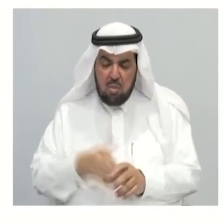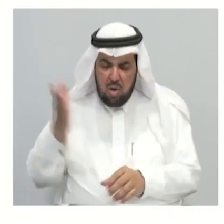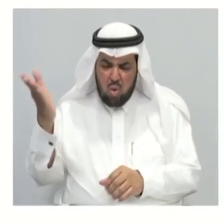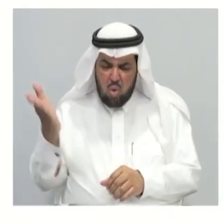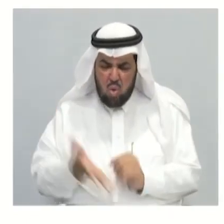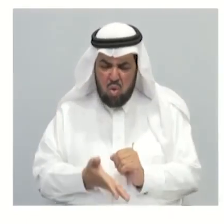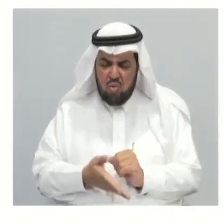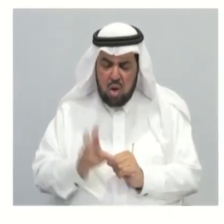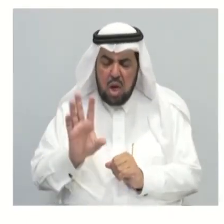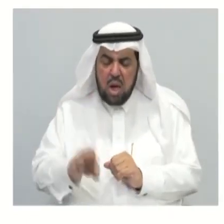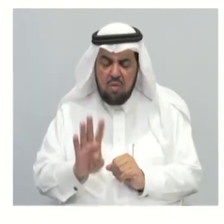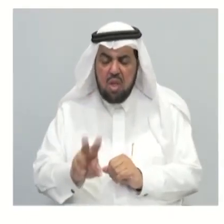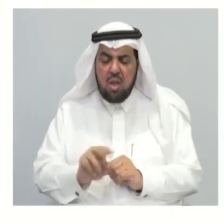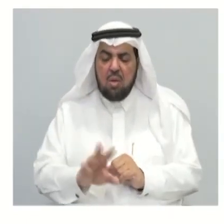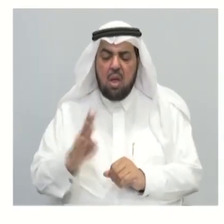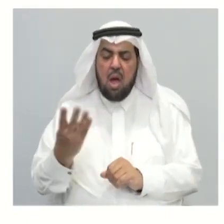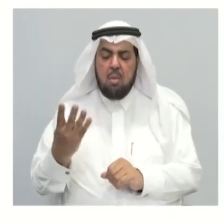فتبقى كما هي